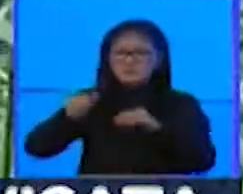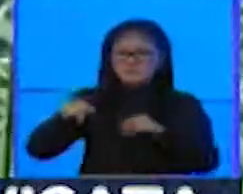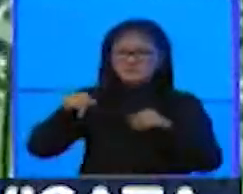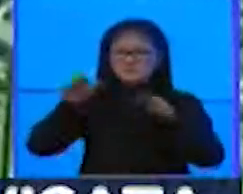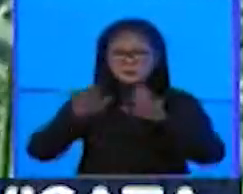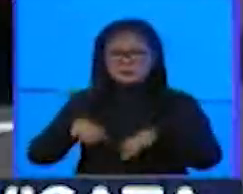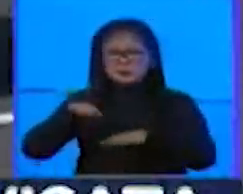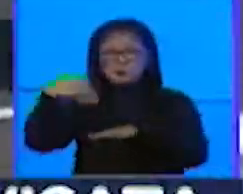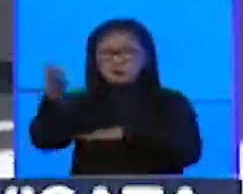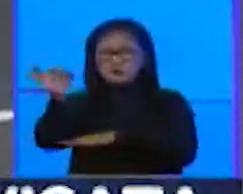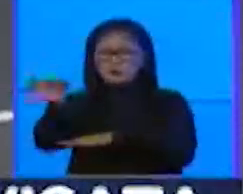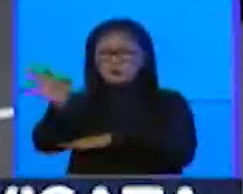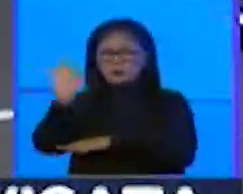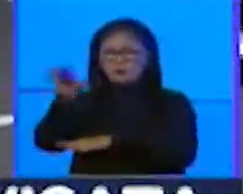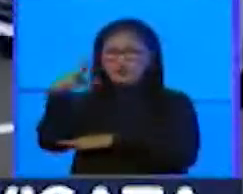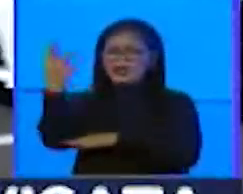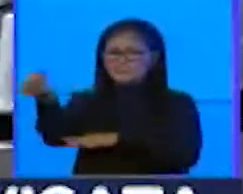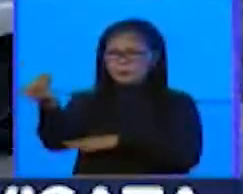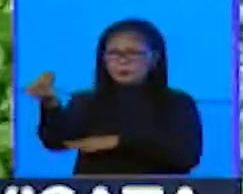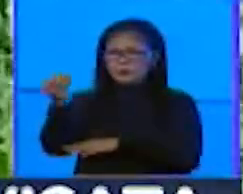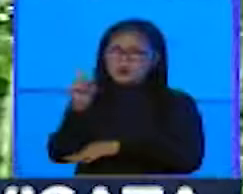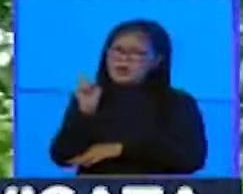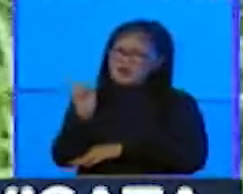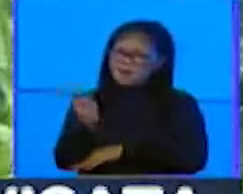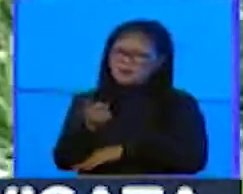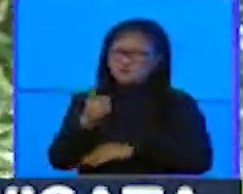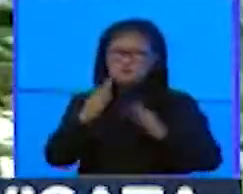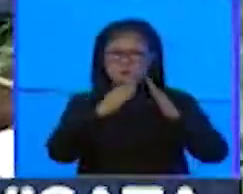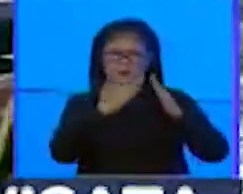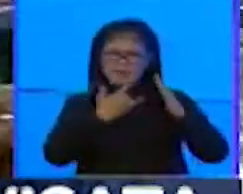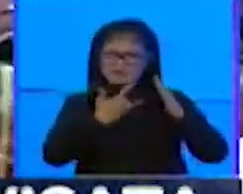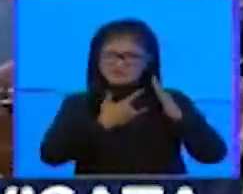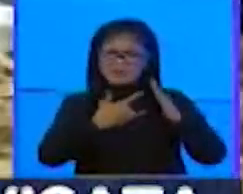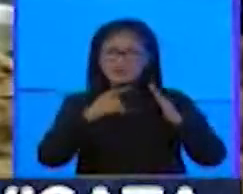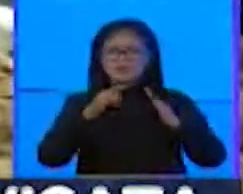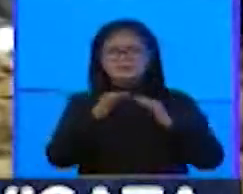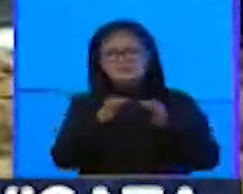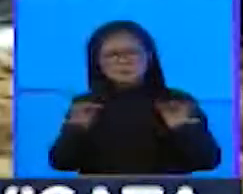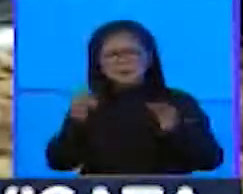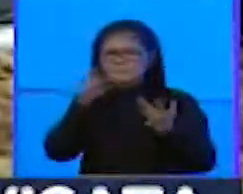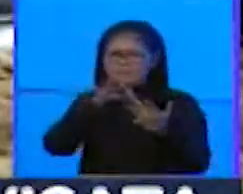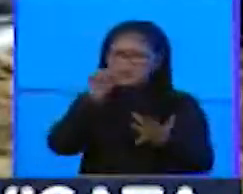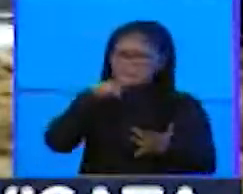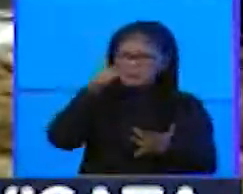kota. Padahal tetap tinggal di rumah menjadi pilihan yang bijak di masa pandemi.